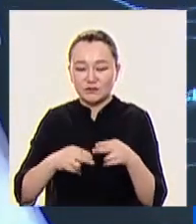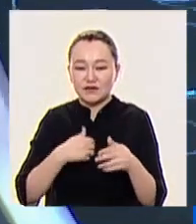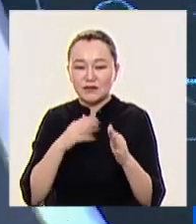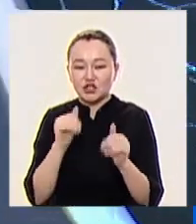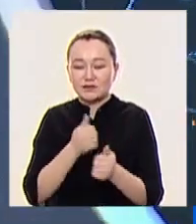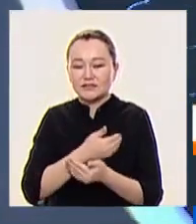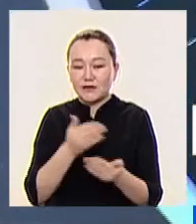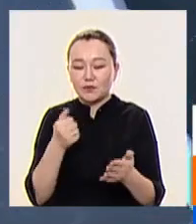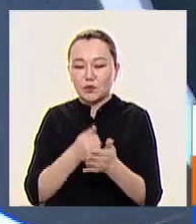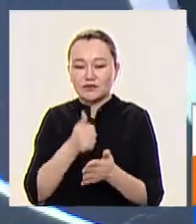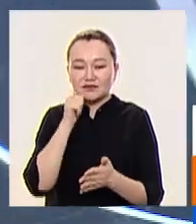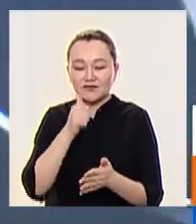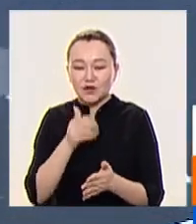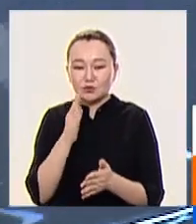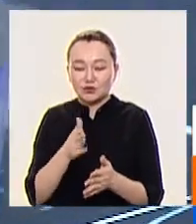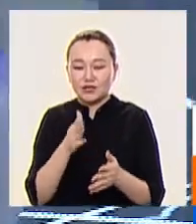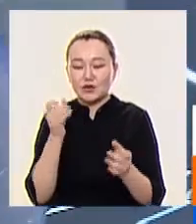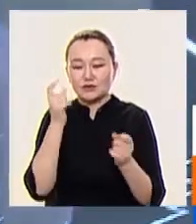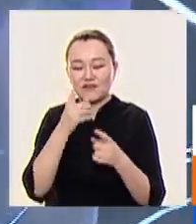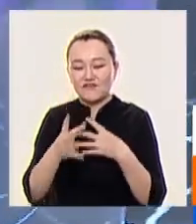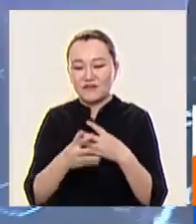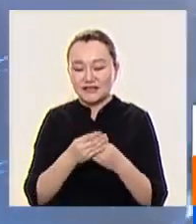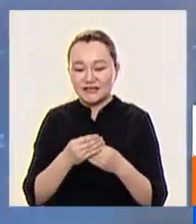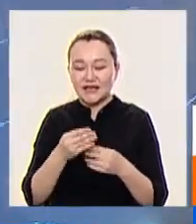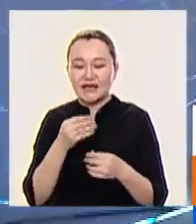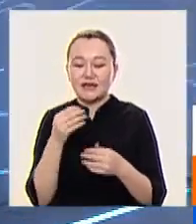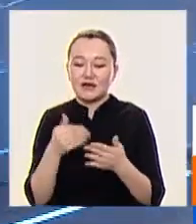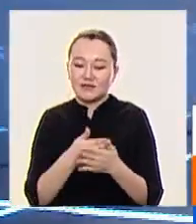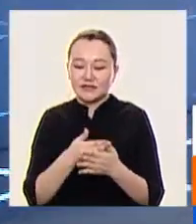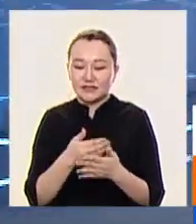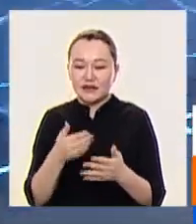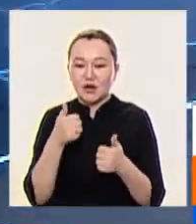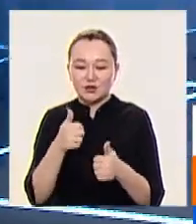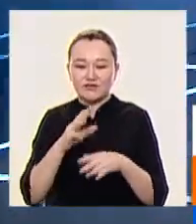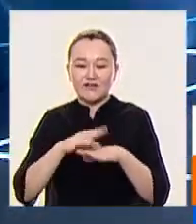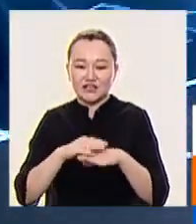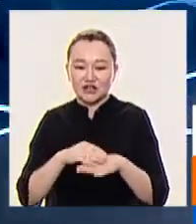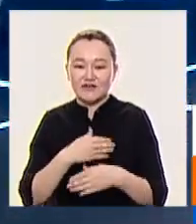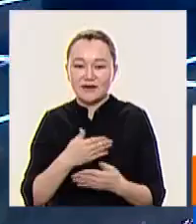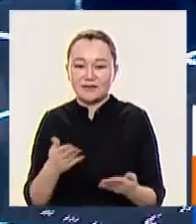прощаемся с вами до завтра. Будьте в курсе событий вместе с Информбюро и хорошего вечера.